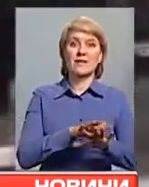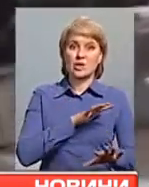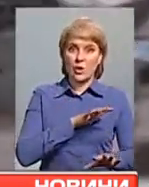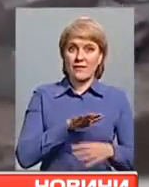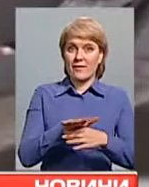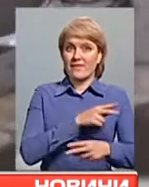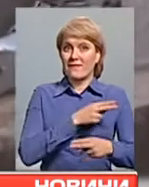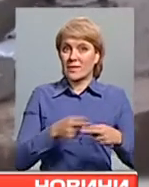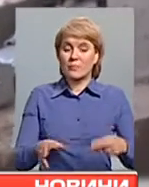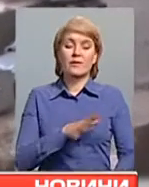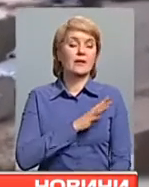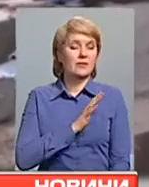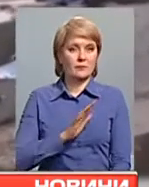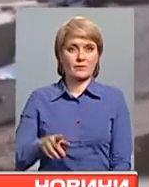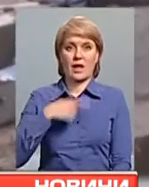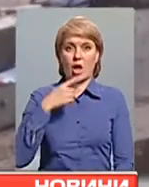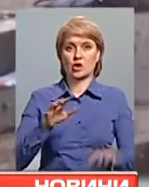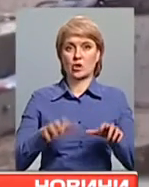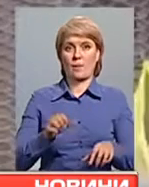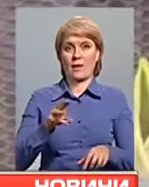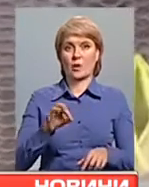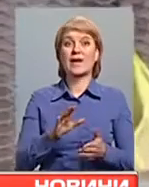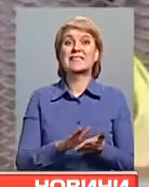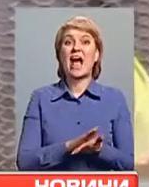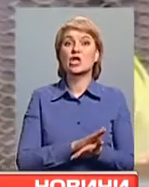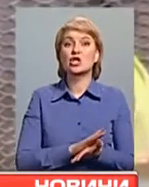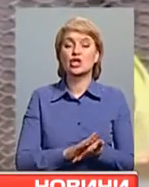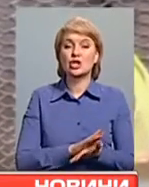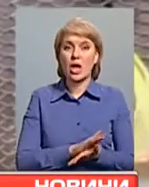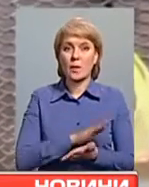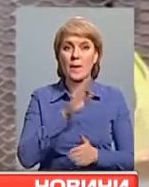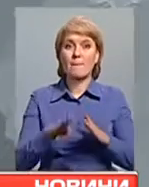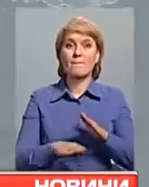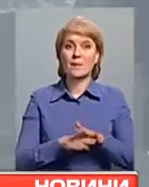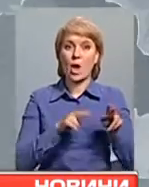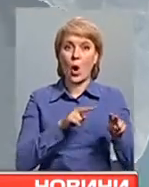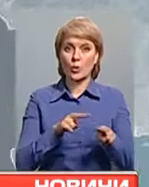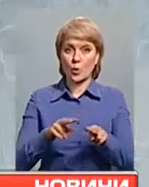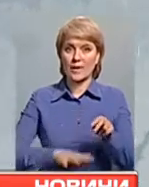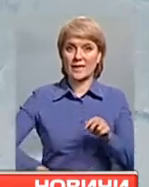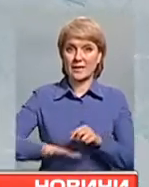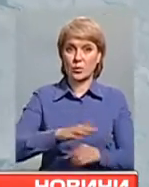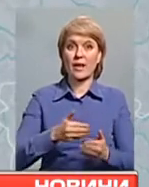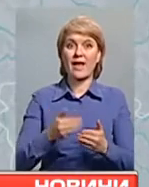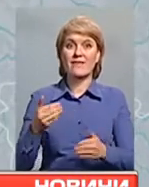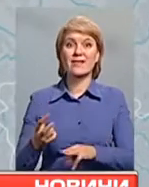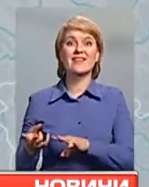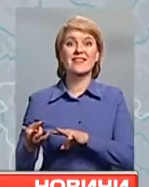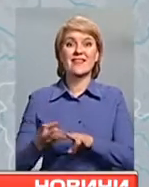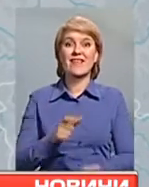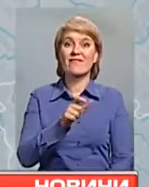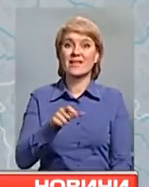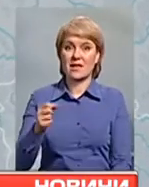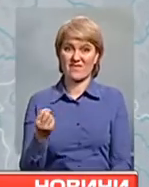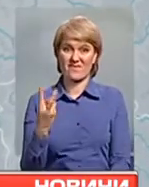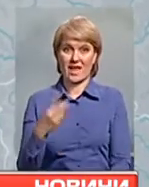атаки терористів не відкривають, кажуть у штабі АТО. Натомість зачищають підконтрольні території від диверсантів. 12 таких розвідників намагалися